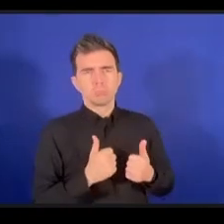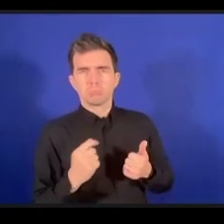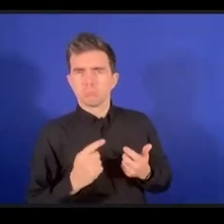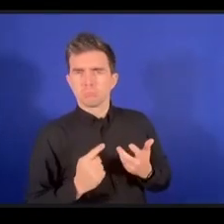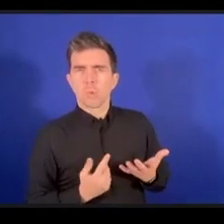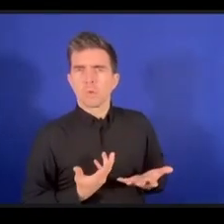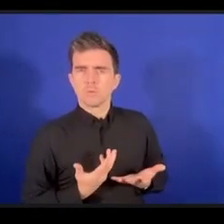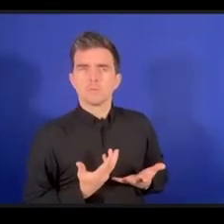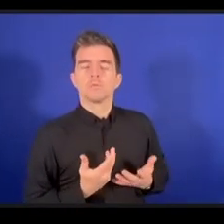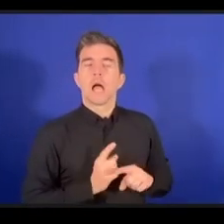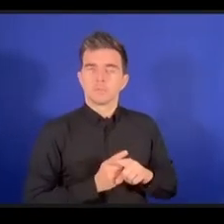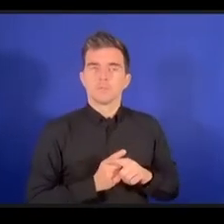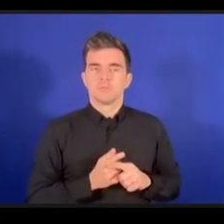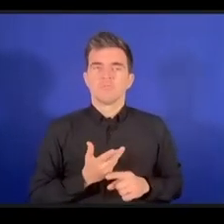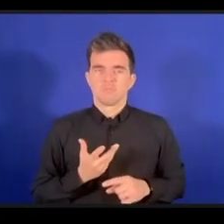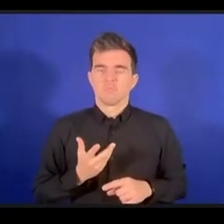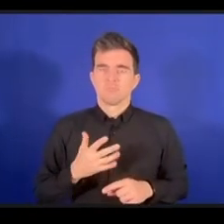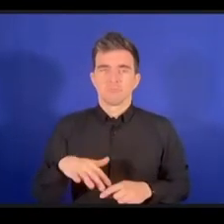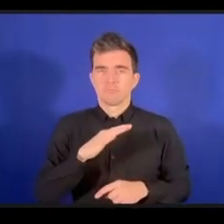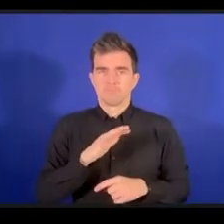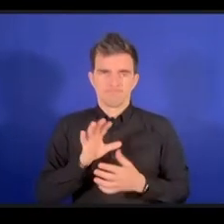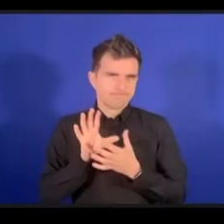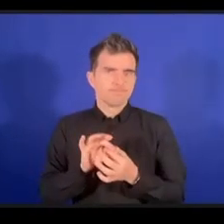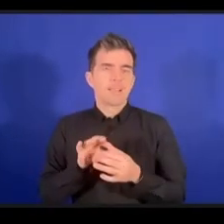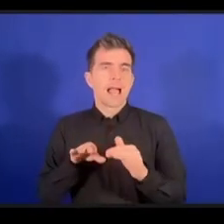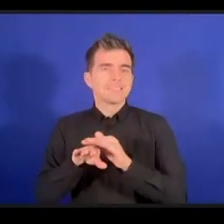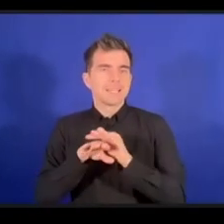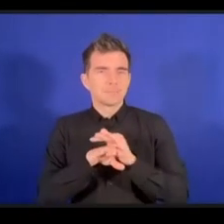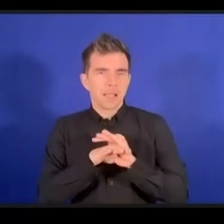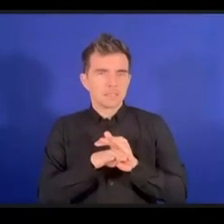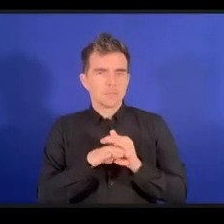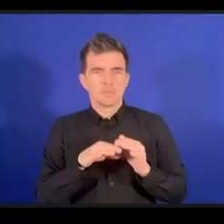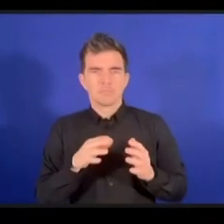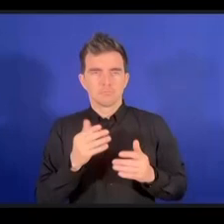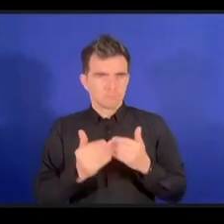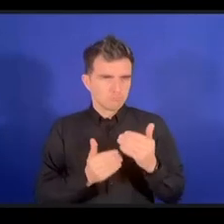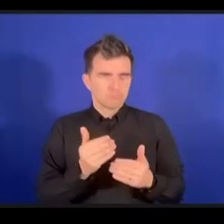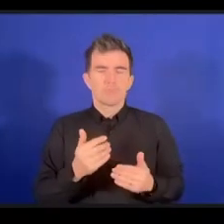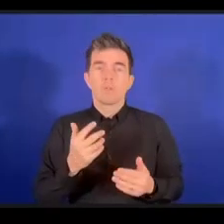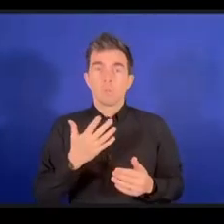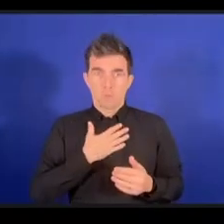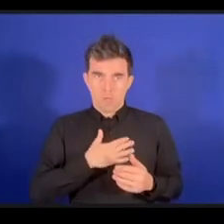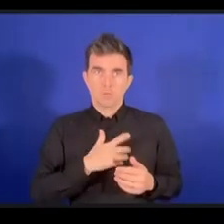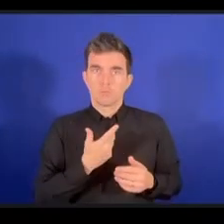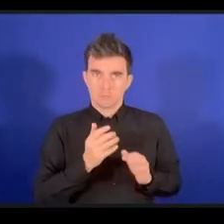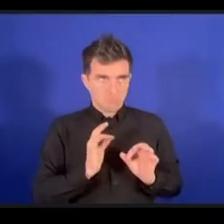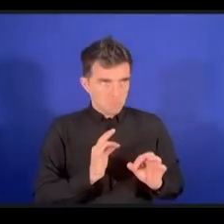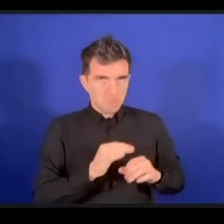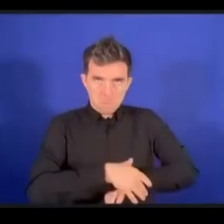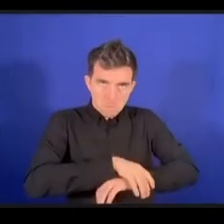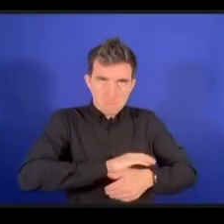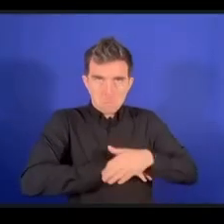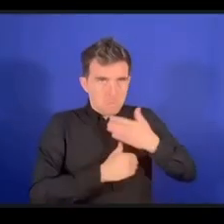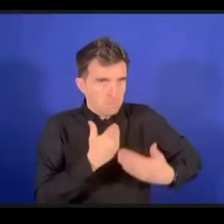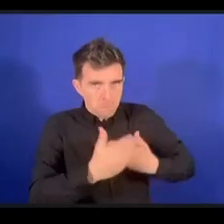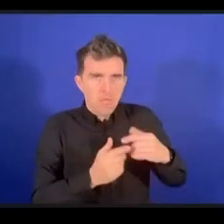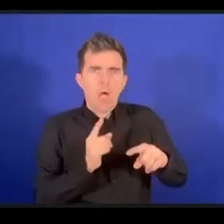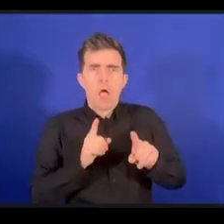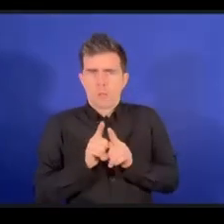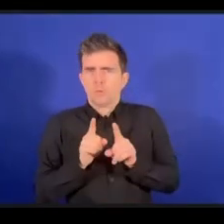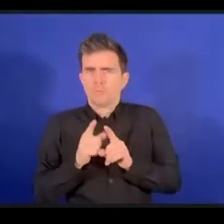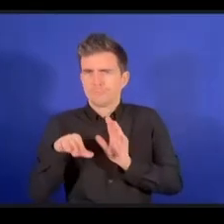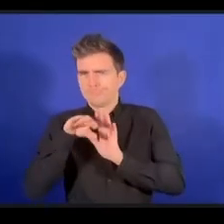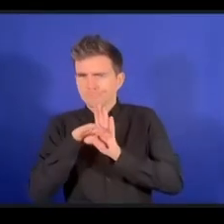你比如说像我们残障人士的这个，都是采取的切实的行动，带来切实的效果，很难去